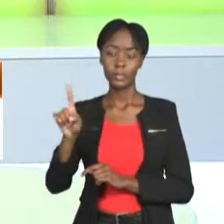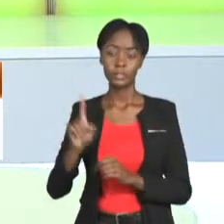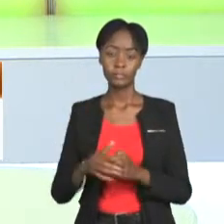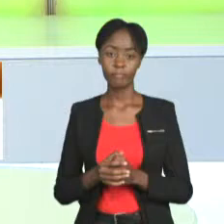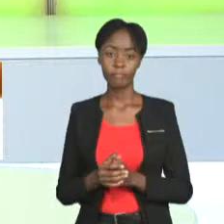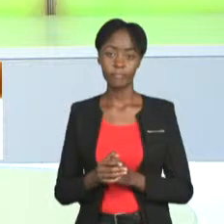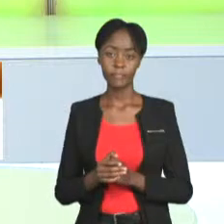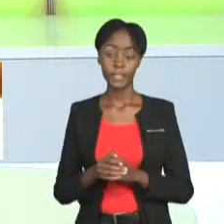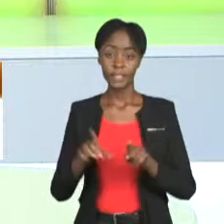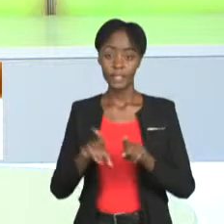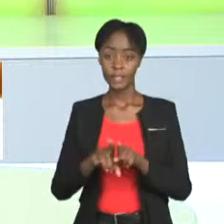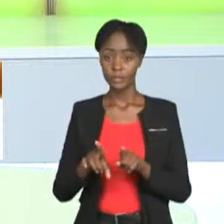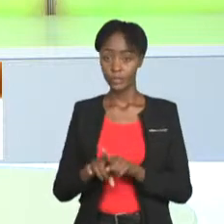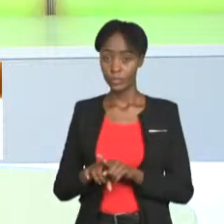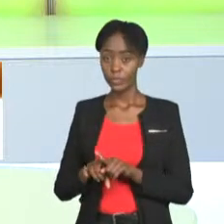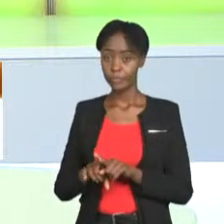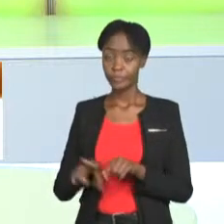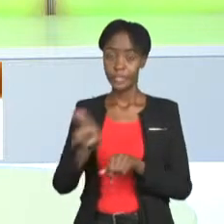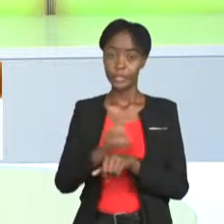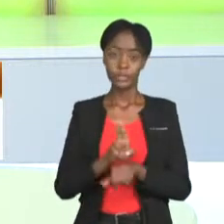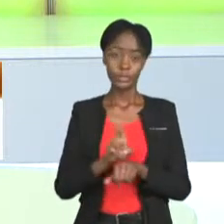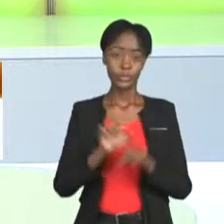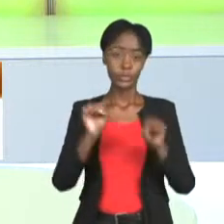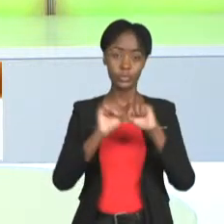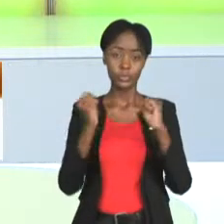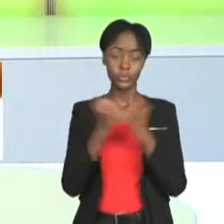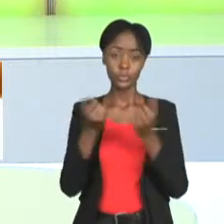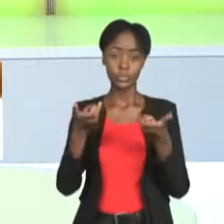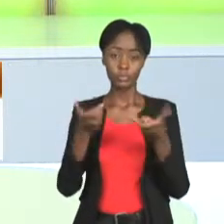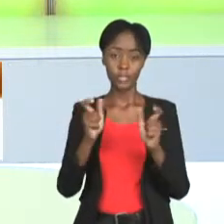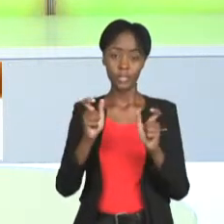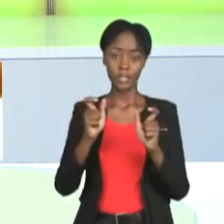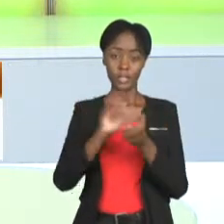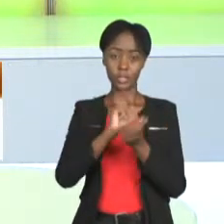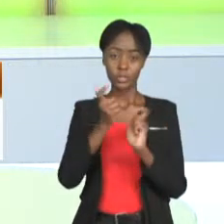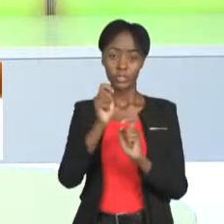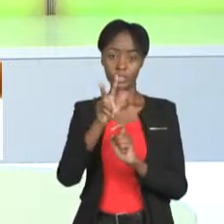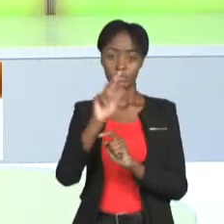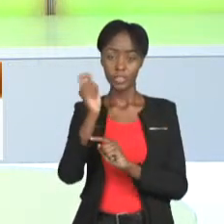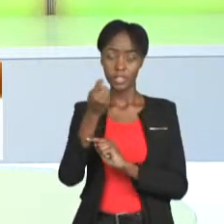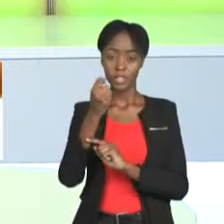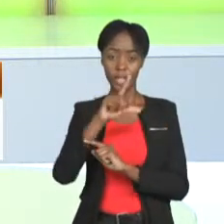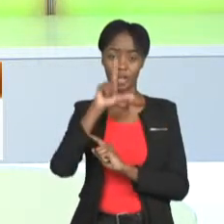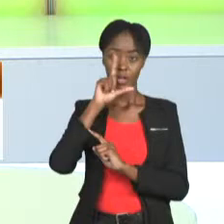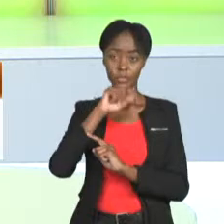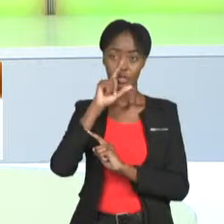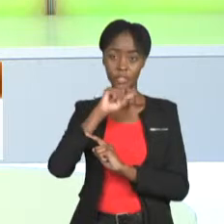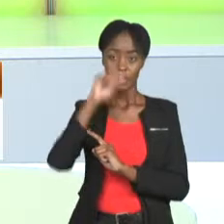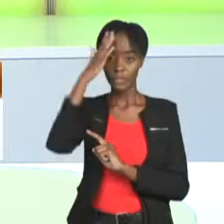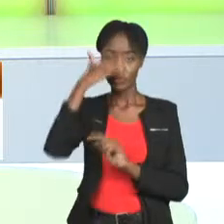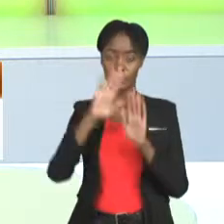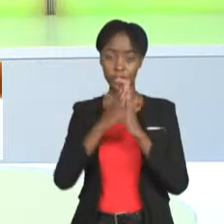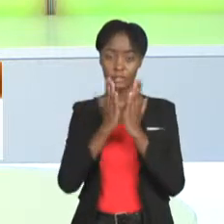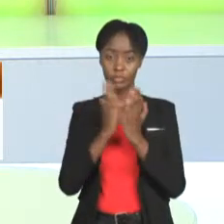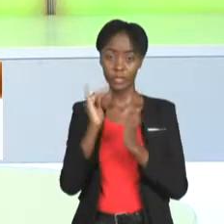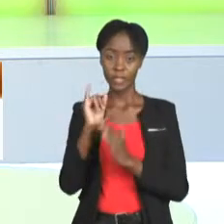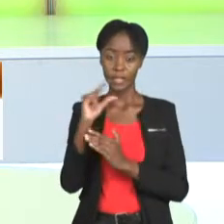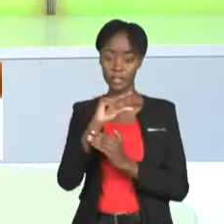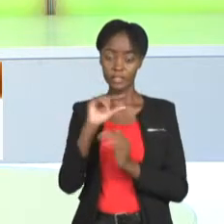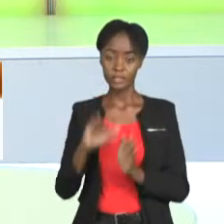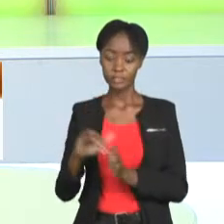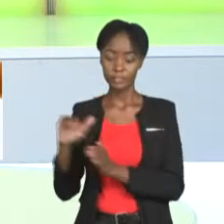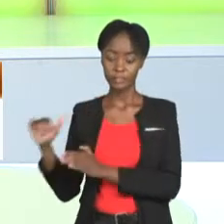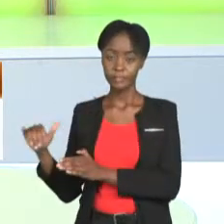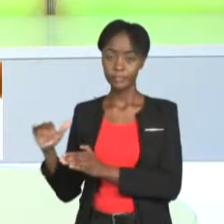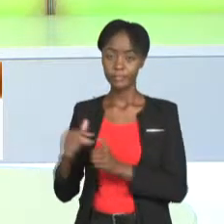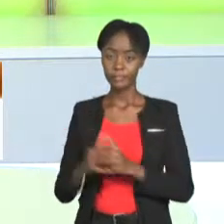111444111. Vile vile unaweza kulunga nasi kupitia mtandao wetu wa kijamii @SwitchTV Kenya kwenye mtandao wa Twitter, wa Instagram na Facebook vile vile. Na